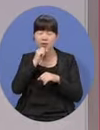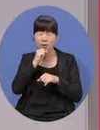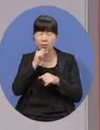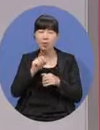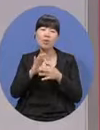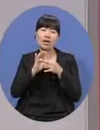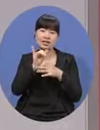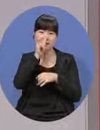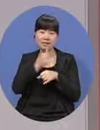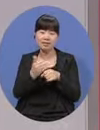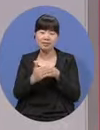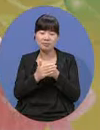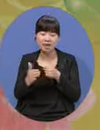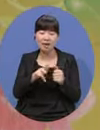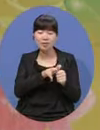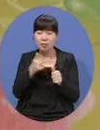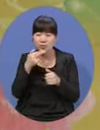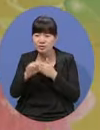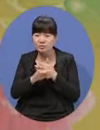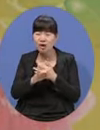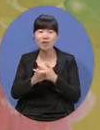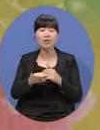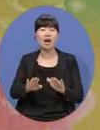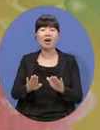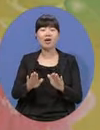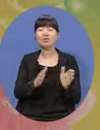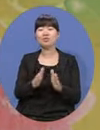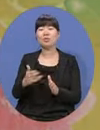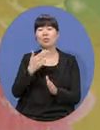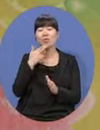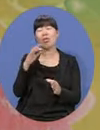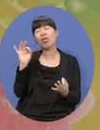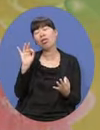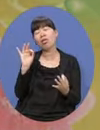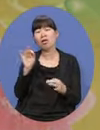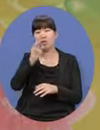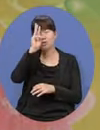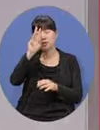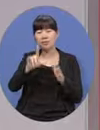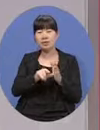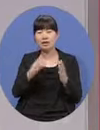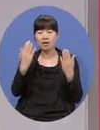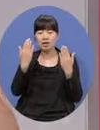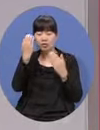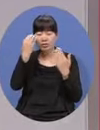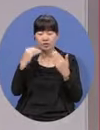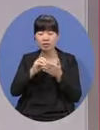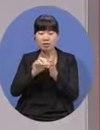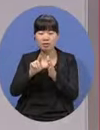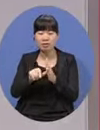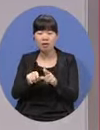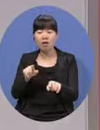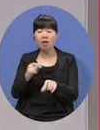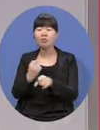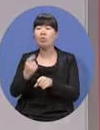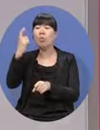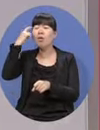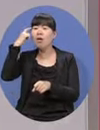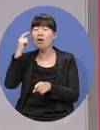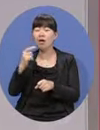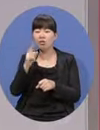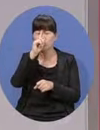중부터 준비를 아무도 모르잖아요 예 그래서 그냥 숨 놓고 있다가는 중삼 가서 이제 고등학교 입학할 때 엄마들이 황당하게 되는